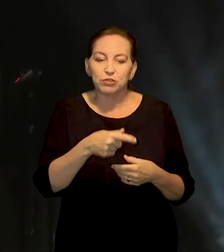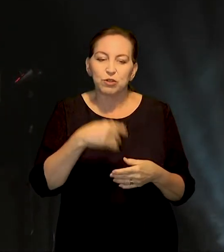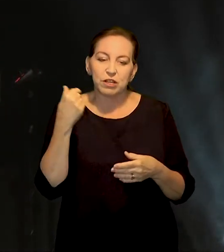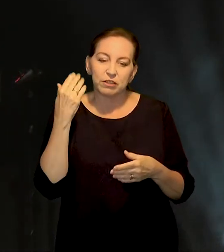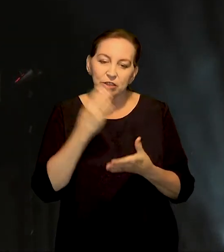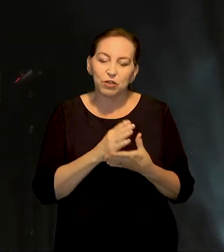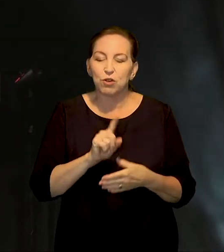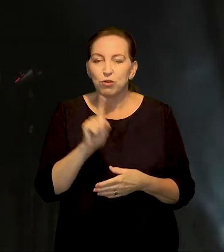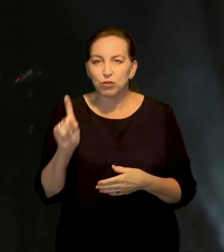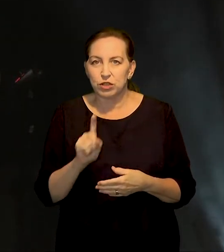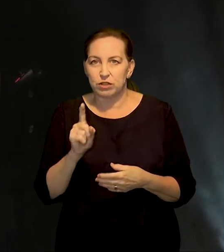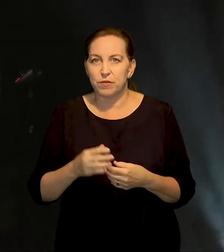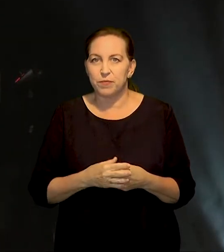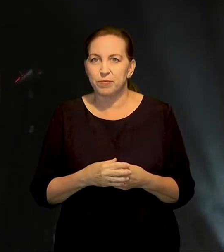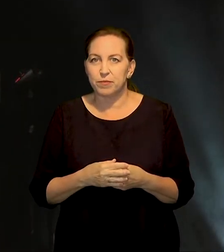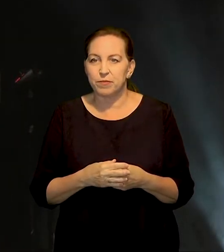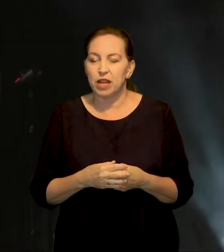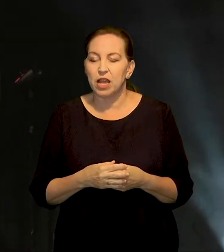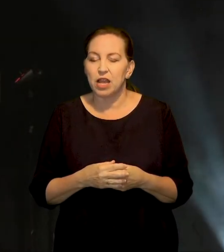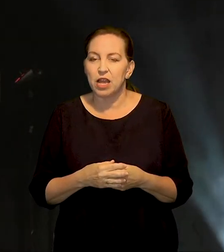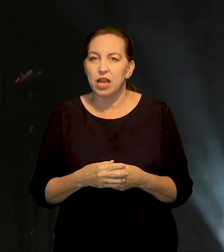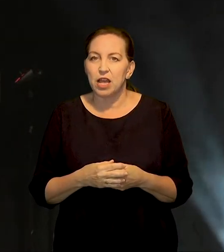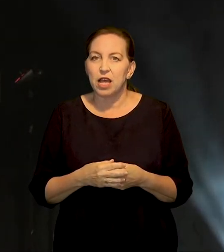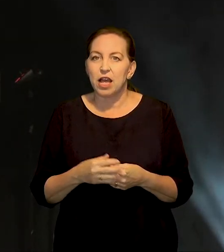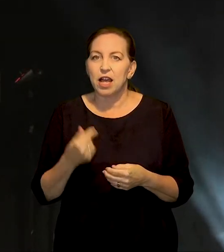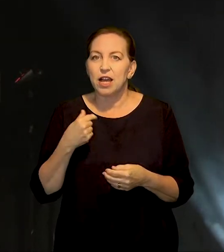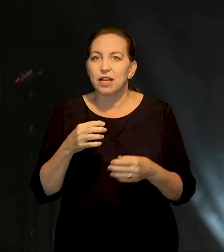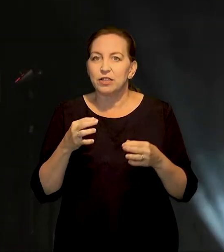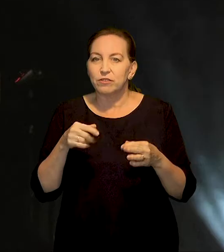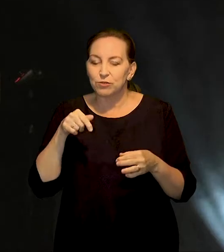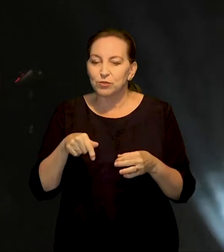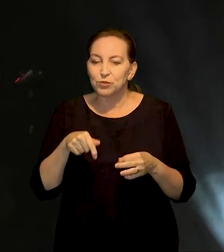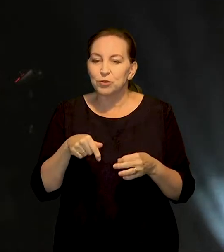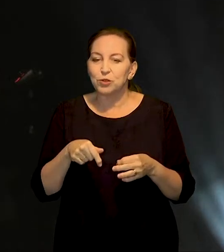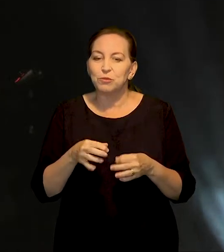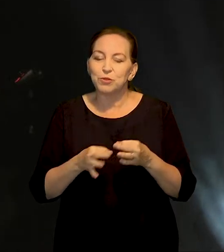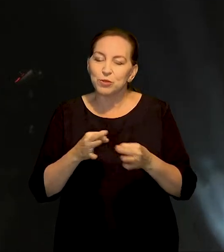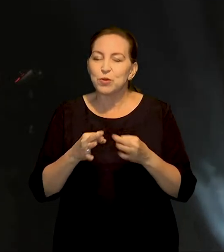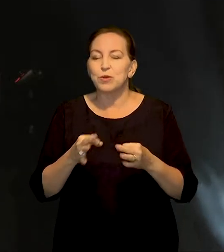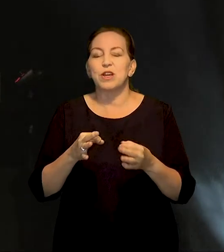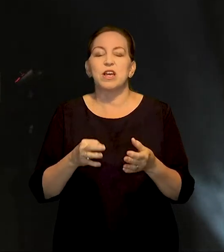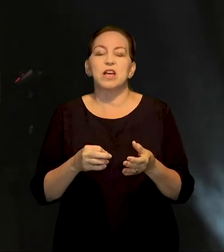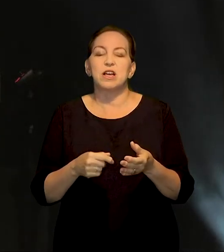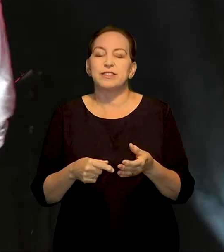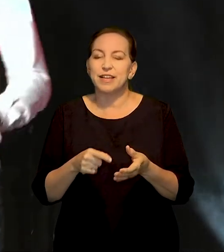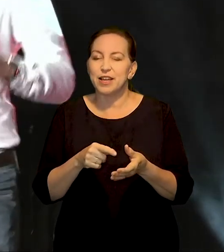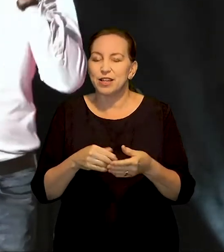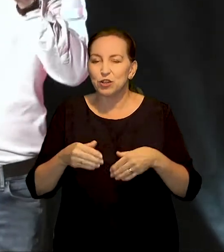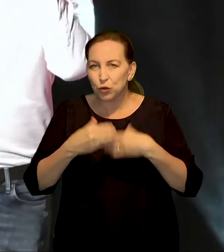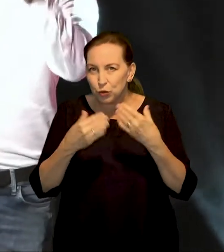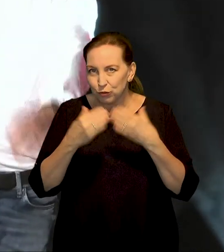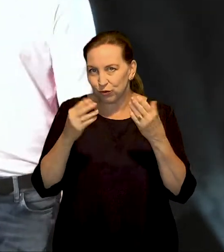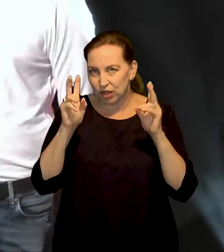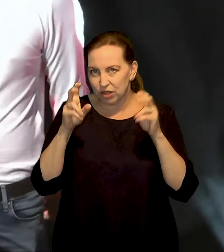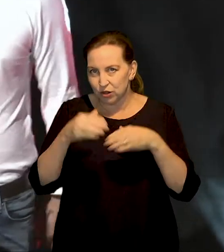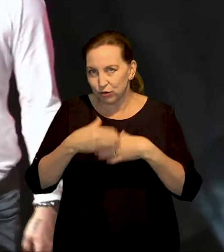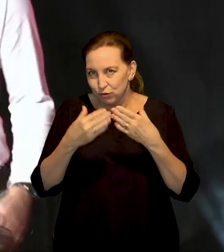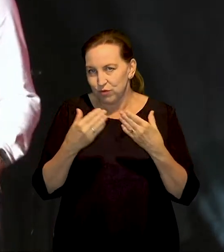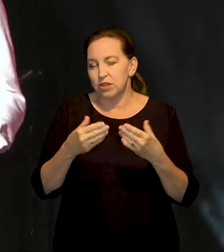porównanie do każdej osoby, która się nawróciła. Nieważne, co robi, nieważne, jaką piastuje pozycję, chodzi tutaj o